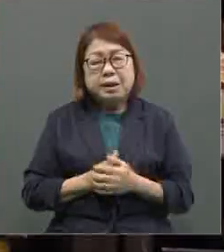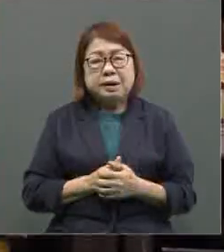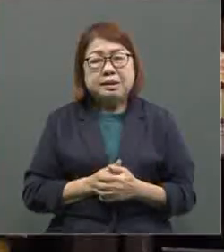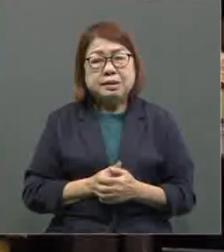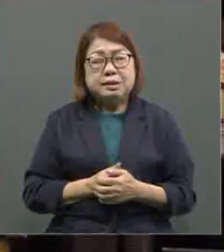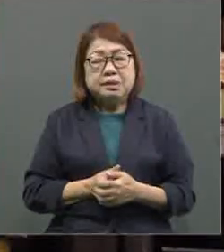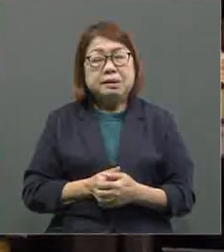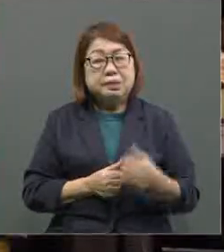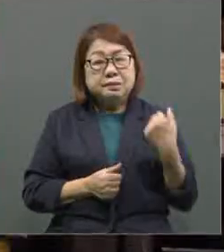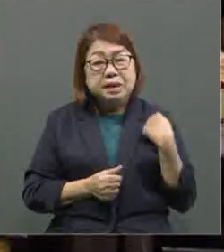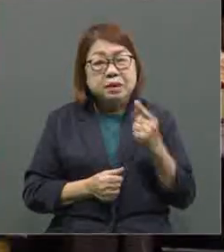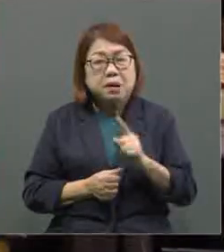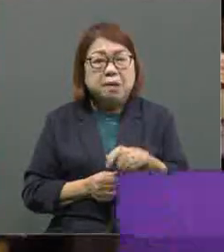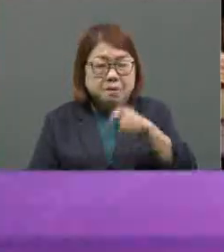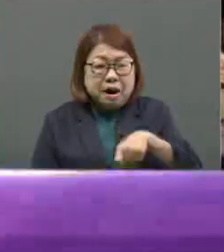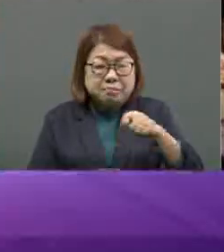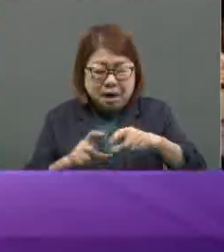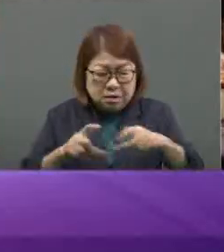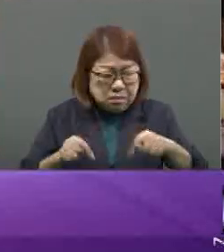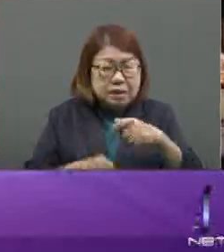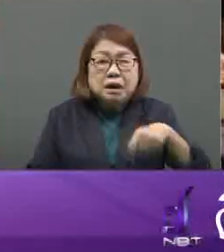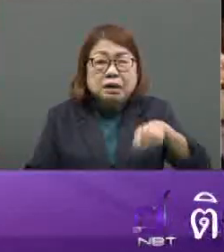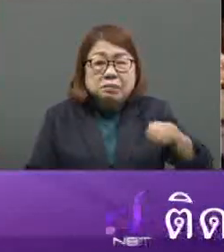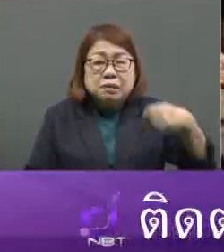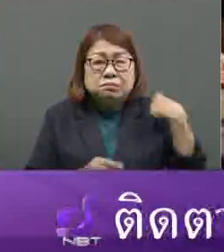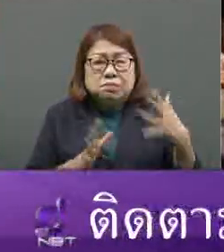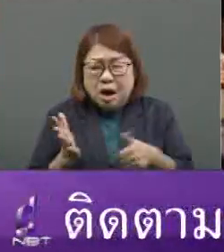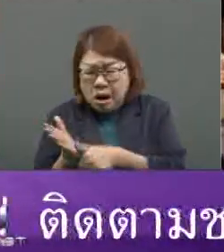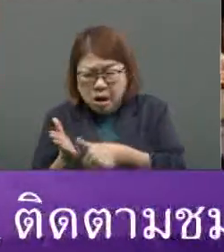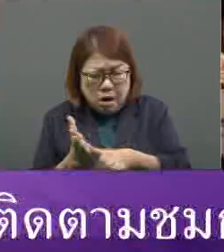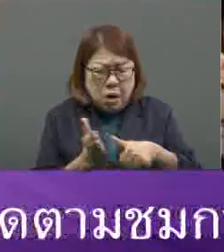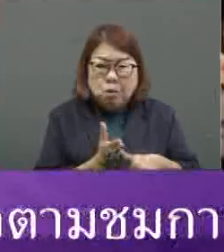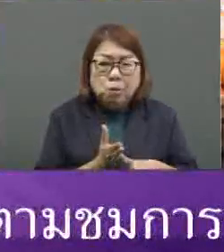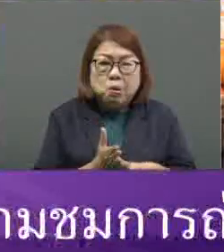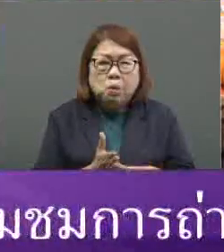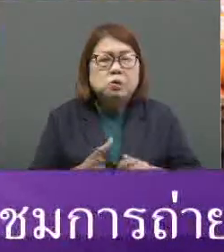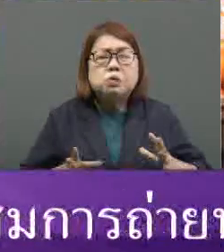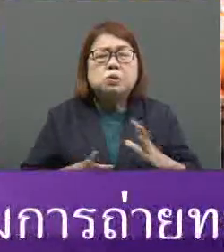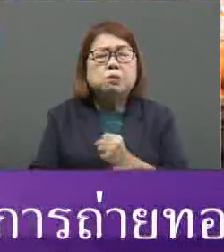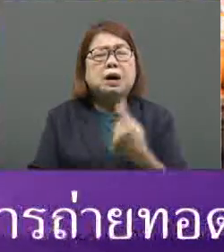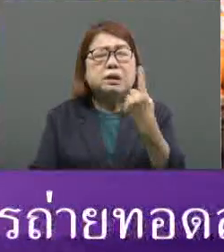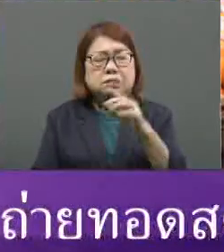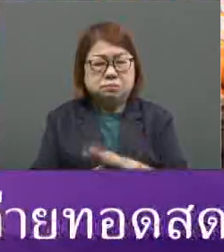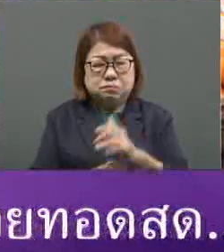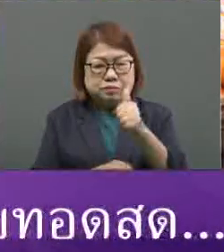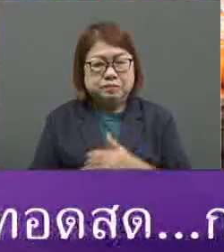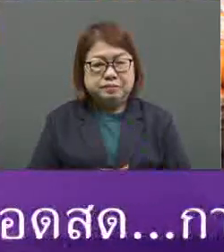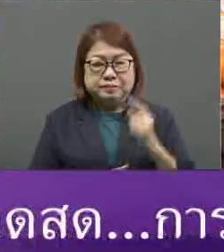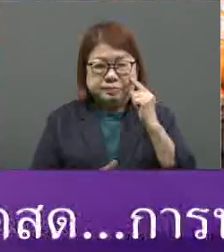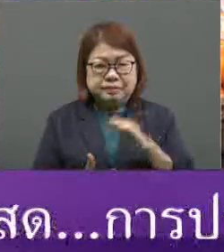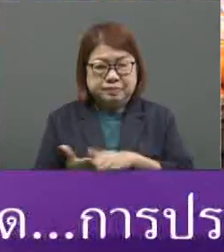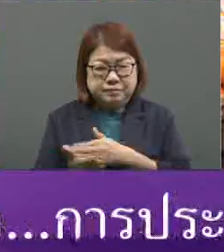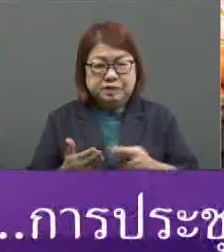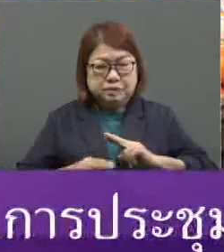ดูว่าถ้ามันมีหลายๆใบแล้วมันเป็นหนี้หลายๆบัตรเนี่ยมันจะไม่จบลองรวมเป็นหนี้ใบเดียวนะฮะแล้วก็วางแผนแก้